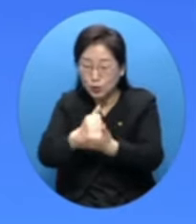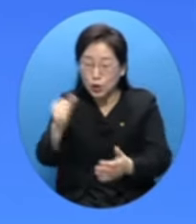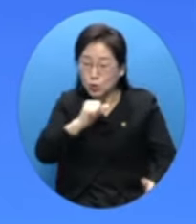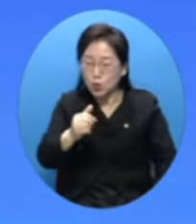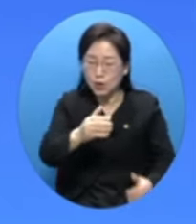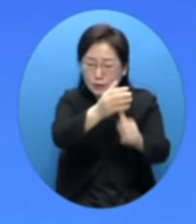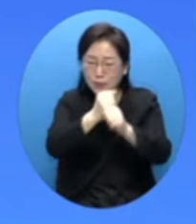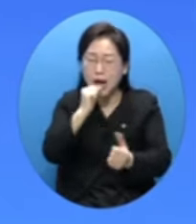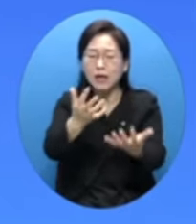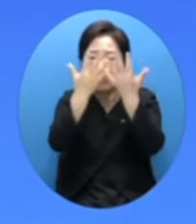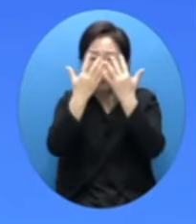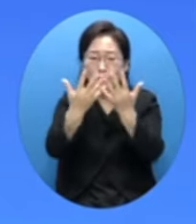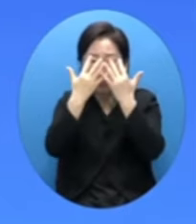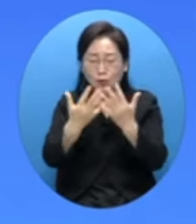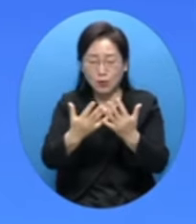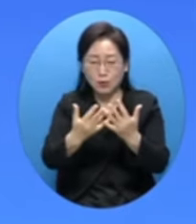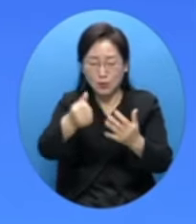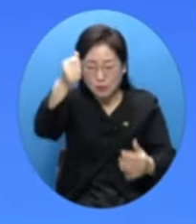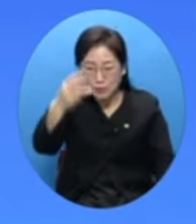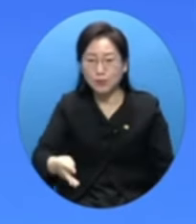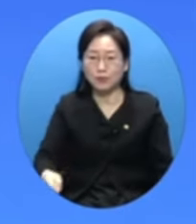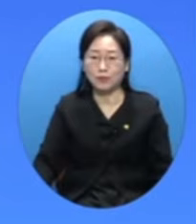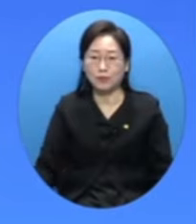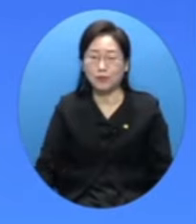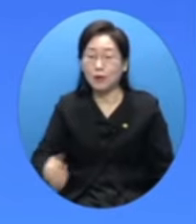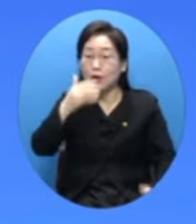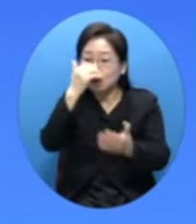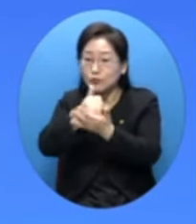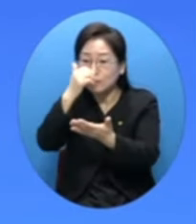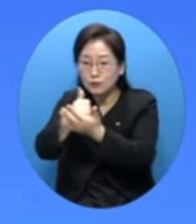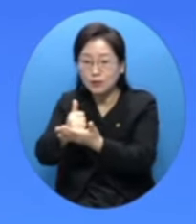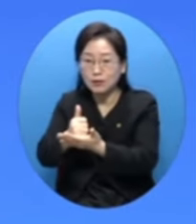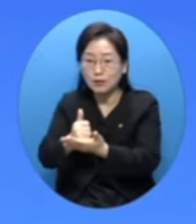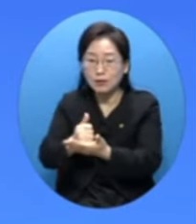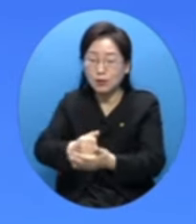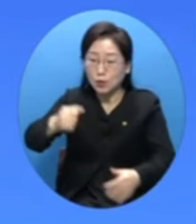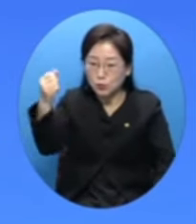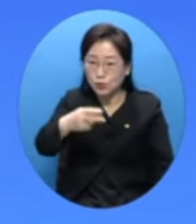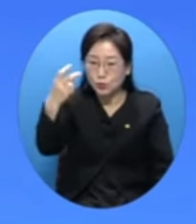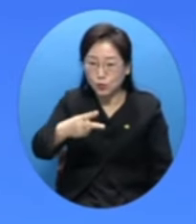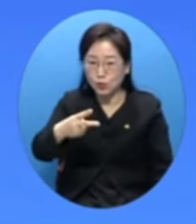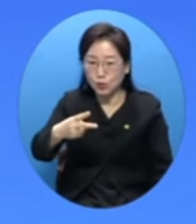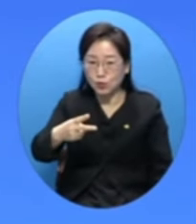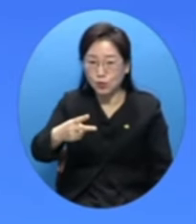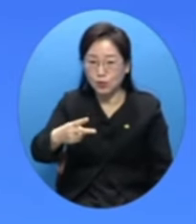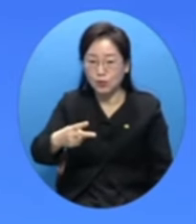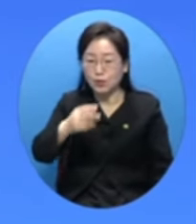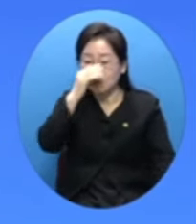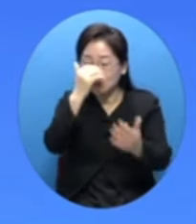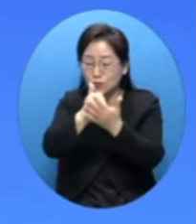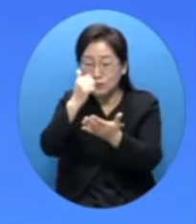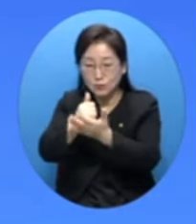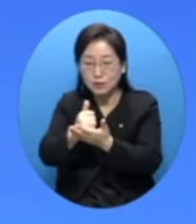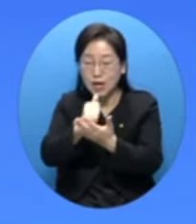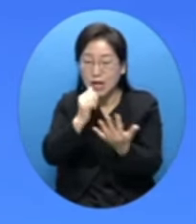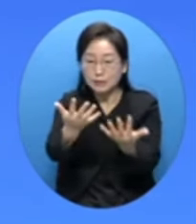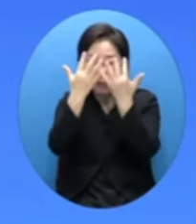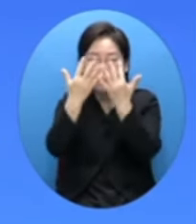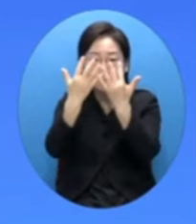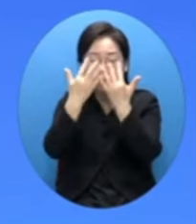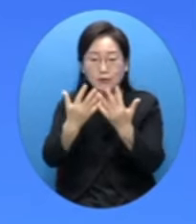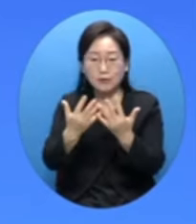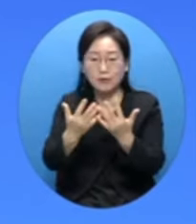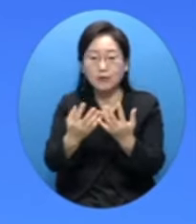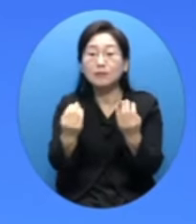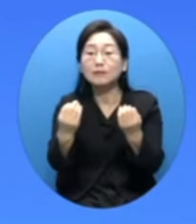가고 또 감옥에 갑니다. 그래서 같은 죄를 재범으로 해서 다 들어오는 그 사람의